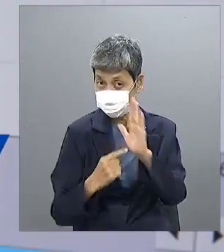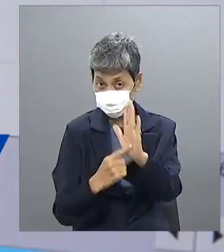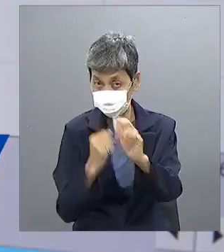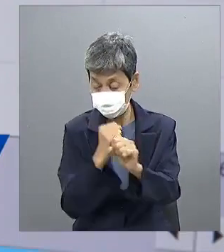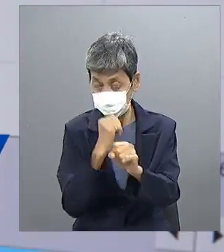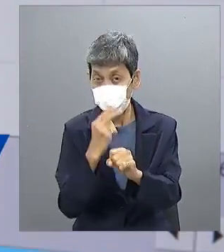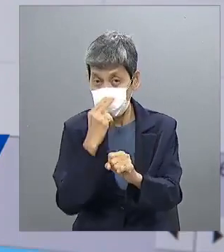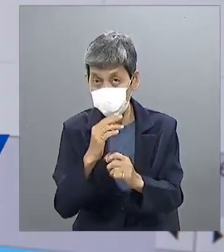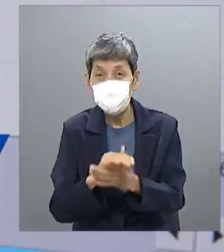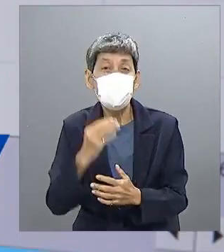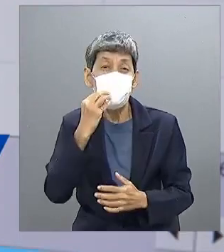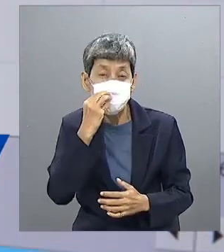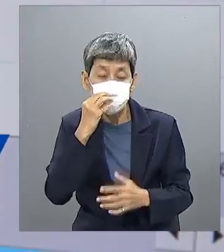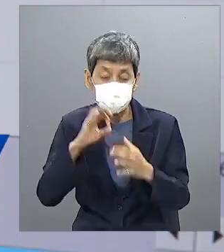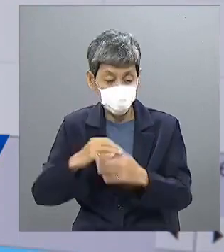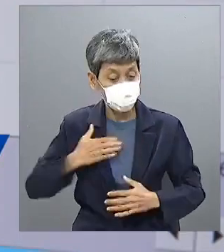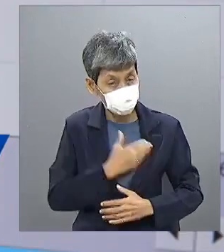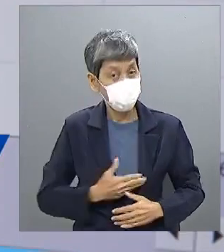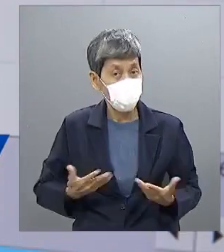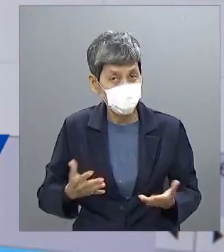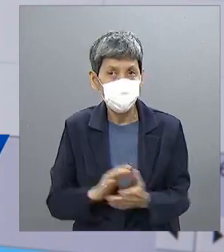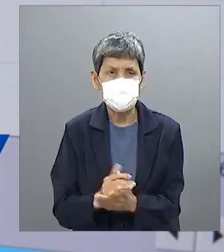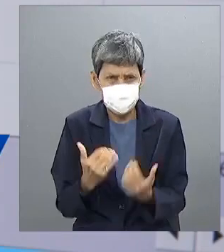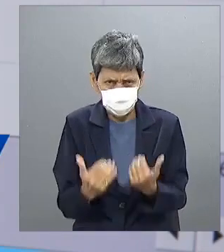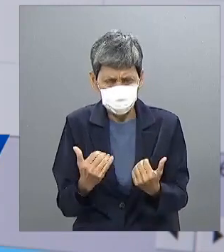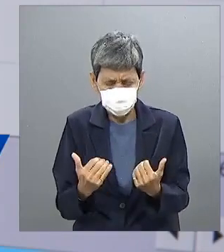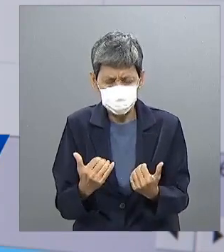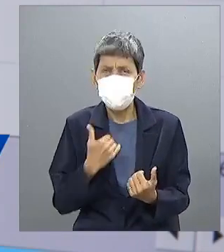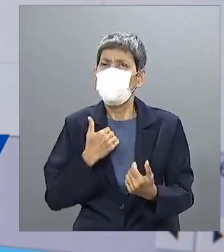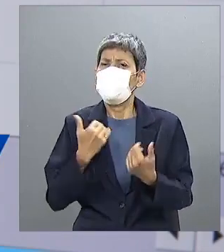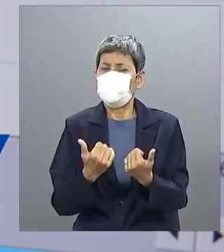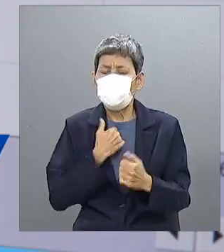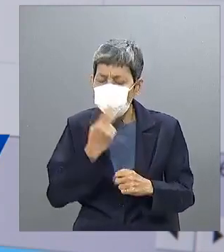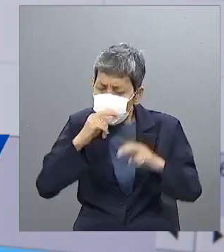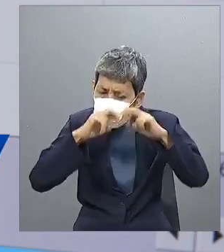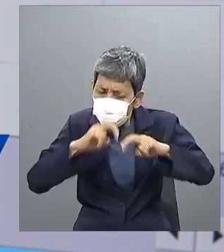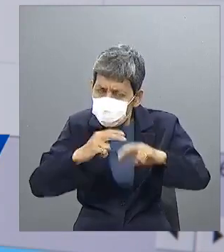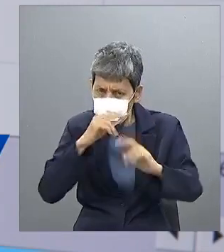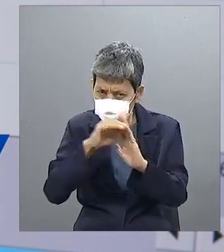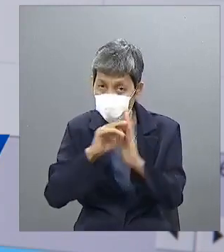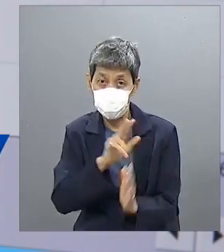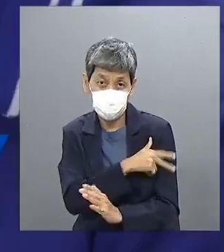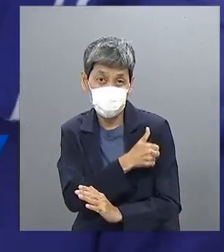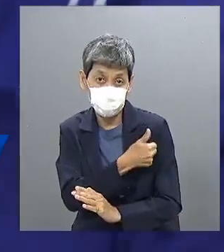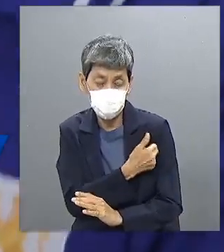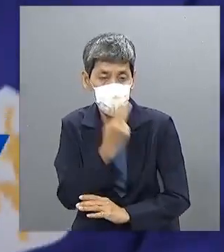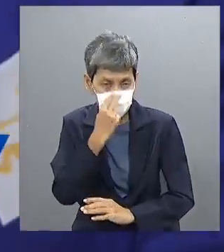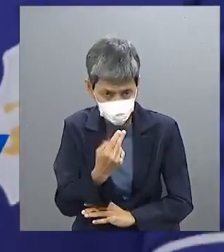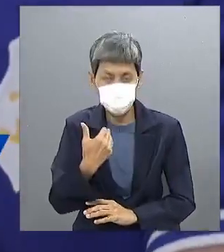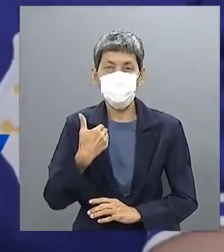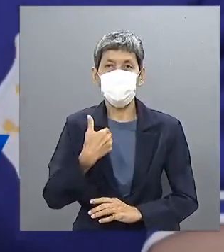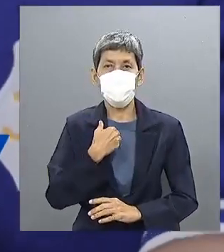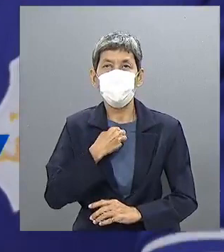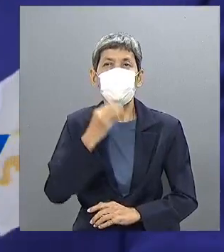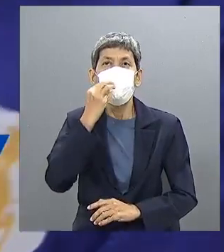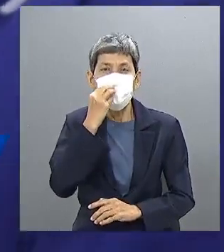ชัดเจนนะครับถึงอุดก็ต้องต่อสุขภาพปัจจุบันนี้นะครับที่มันมีการศึกษาในฐานข้อมูลทางการด้านเนี่ยก็จะพบนะครับว่าส่วนใหญ่แล้วเนี่ยตัวอื่นไฟ